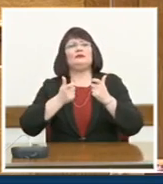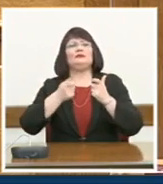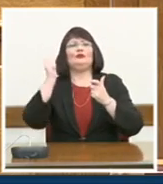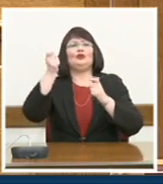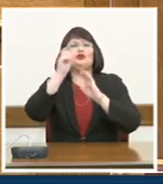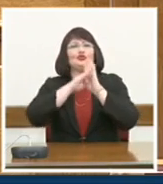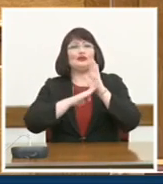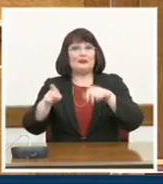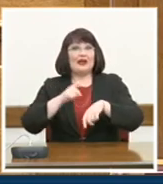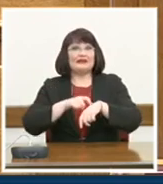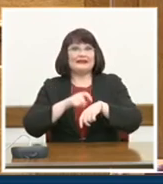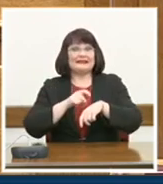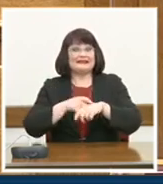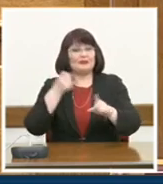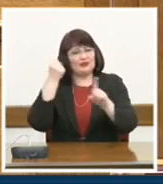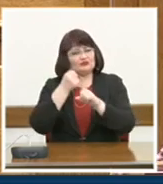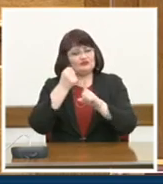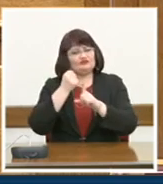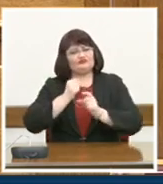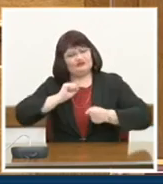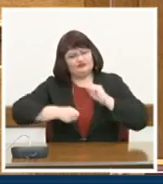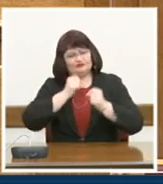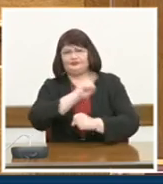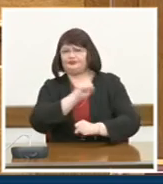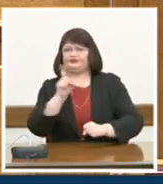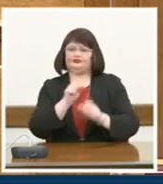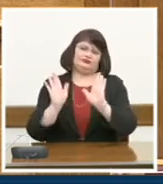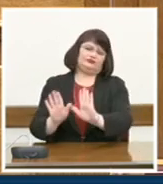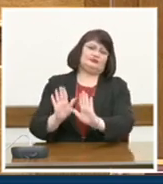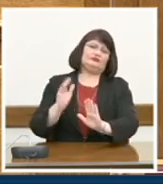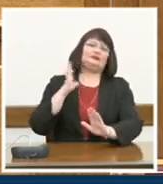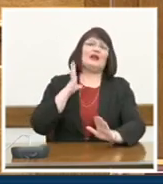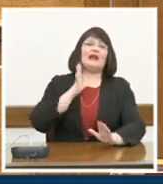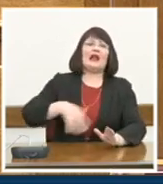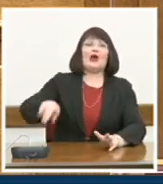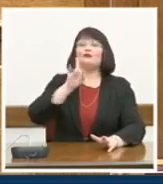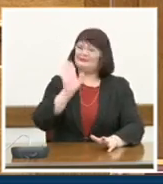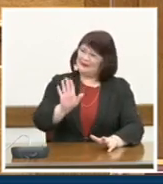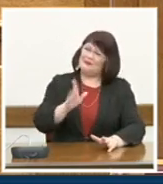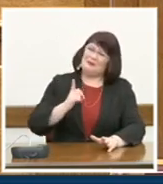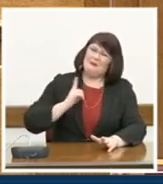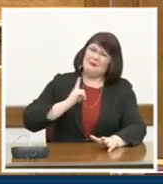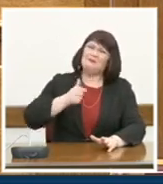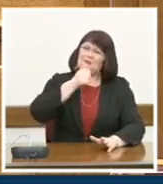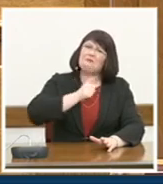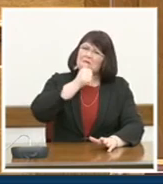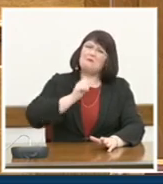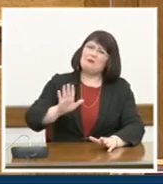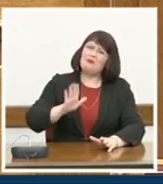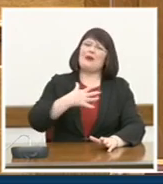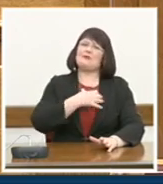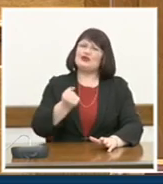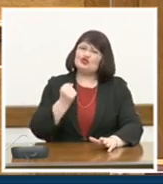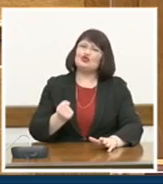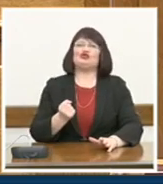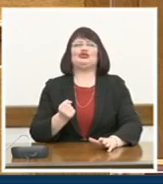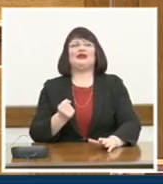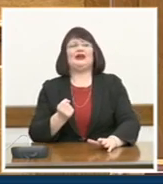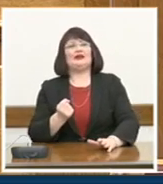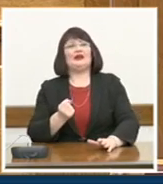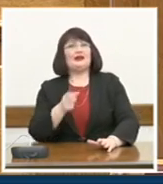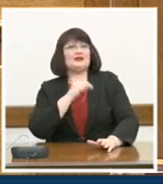για αγώνες, για διεκδικήσεις και καλούσαν τον λαό να κάνει υπομονή, να δείξει εμπιστοσύνη στο εχθρικό για τα συμφέροντά